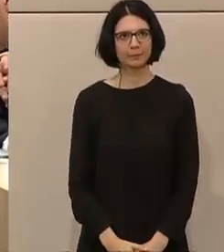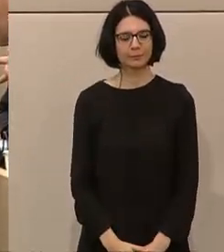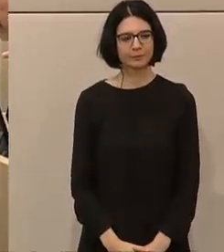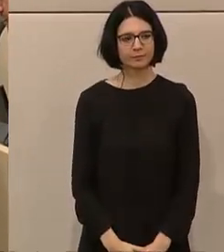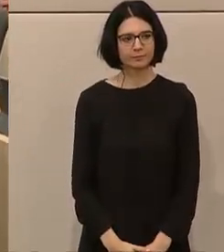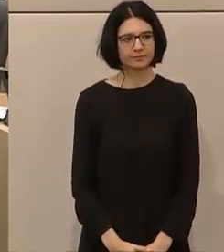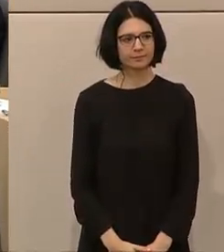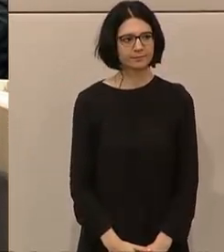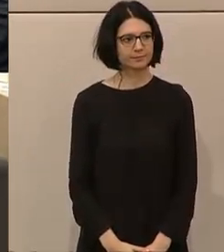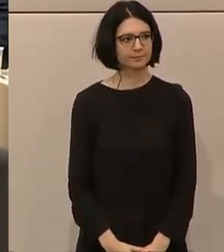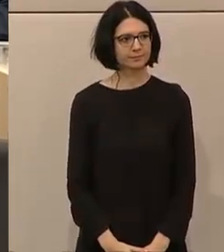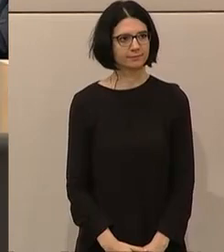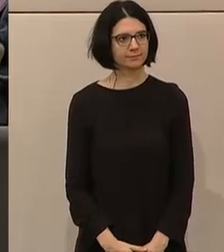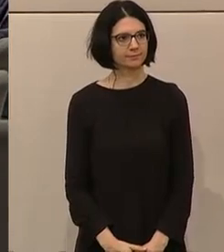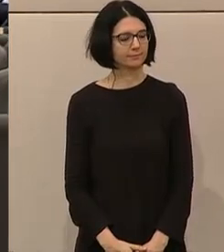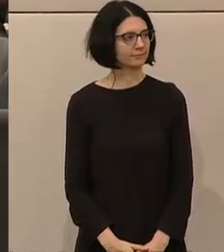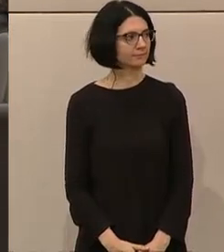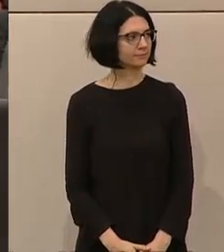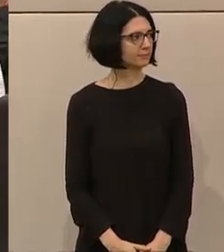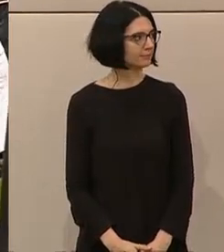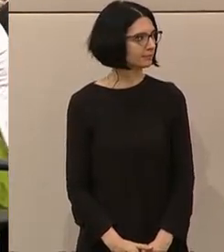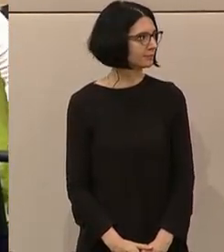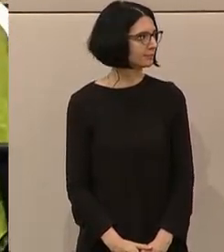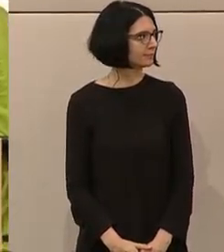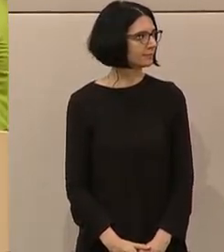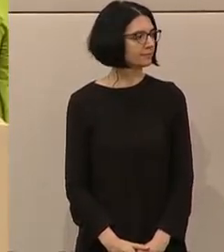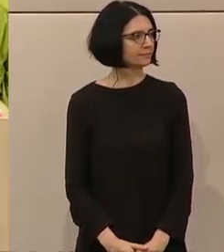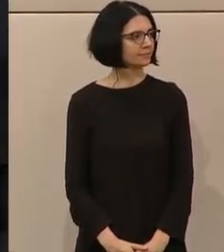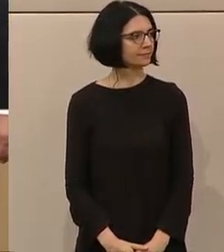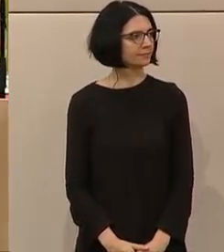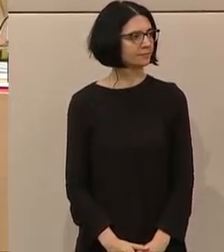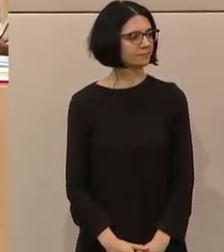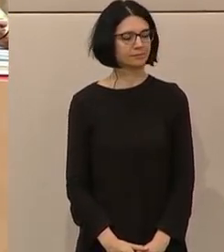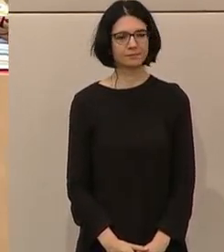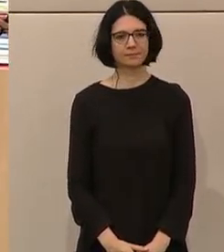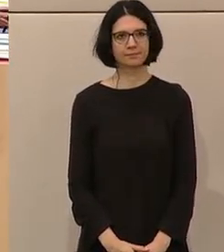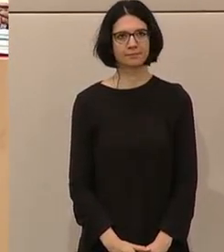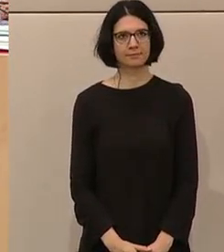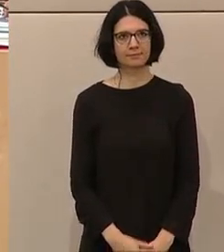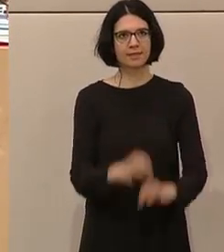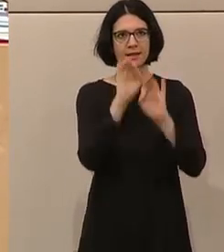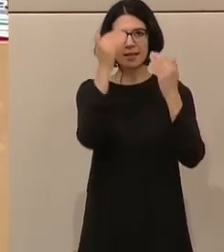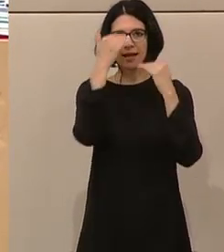die Partei der kleinen Leute. Jetzt hat sie ihre Versprechen reihenweise gebrochen, sagte Peter Pilz.